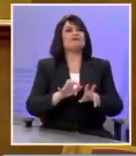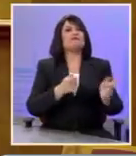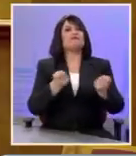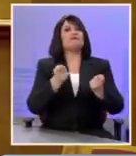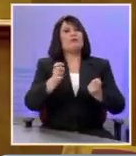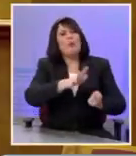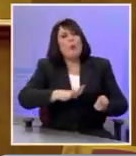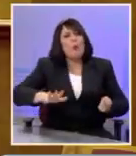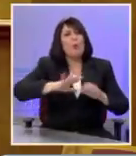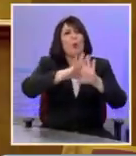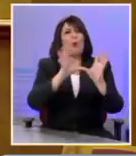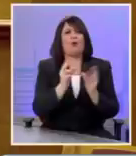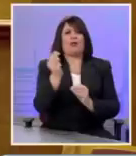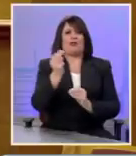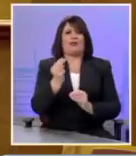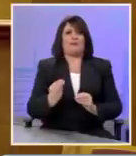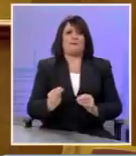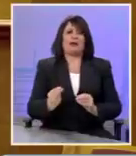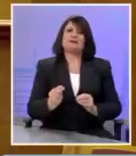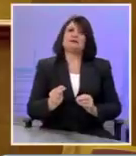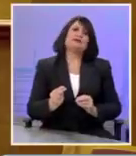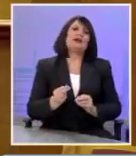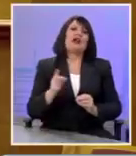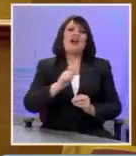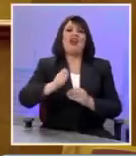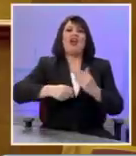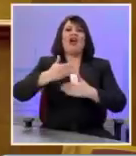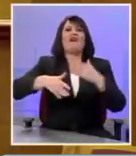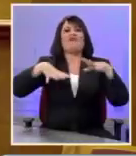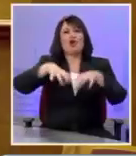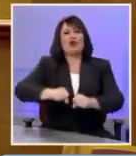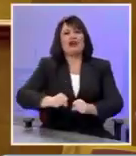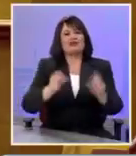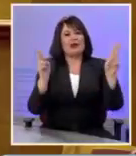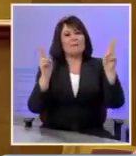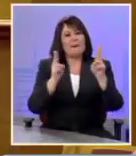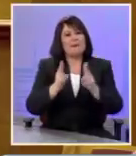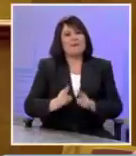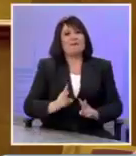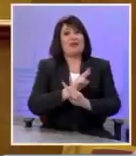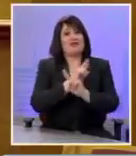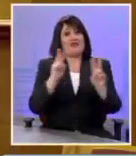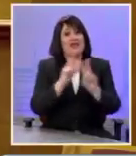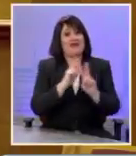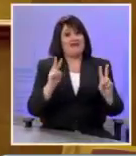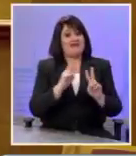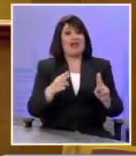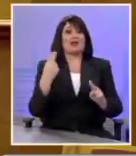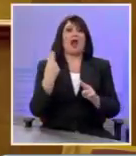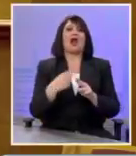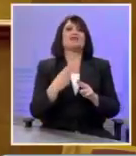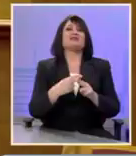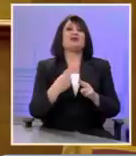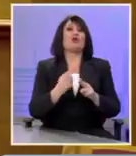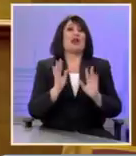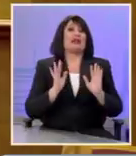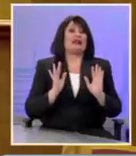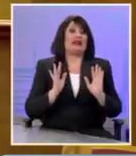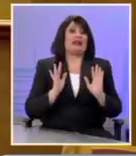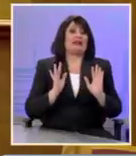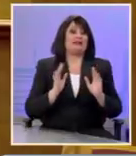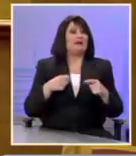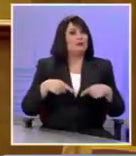παντού, με συνεχή περιορισμό της γραφειοκρατίας, με διαφάνεια, με αξιοκρατία.